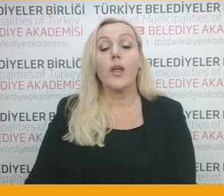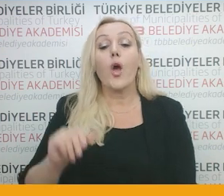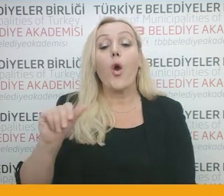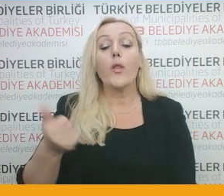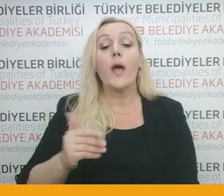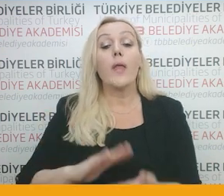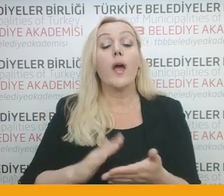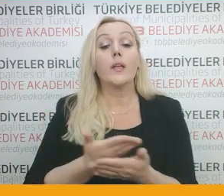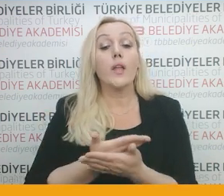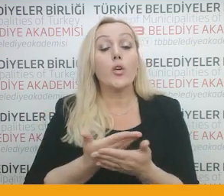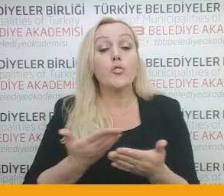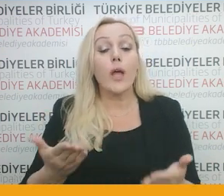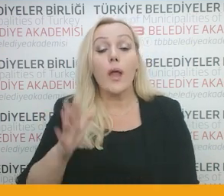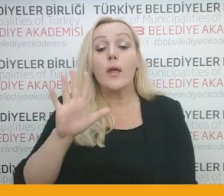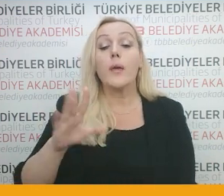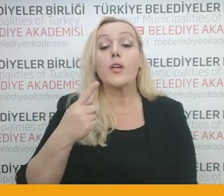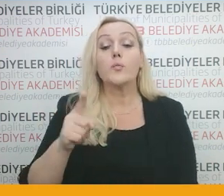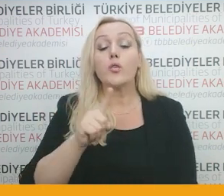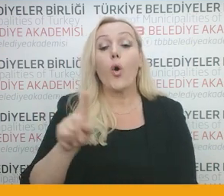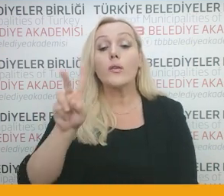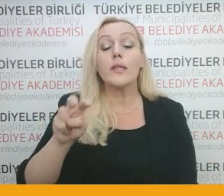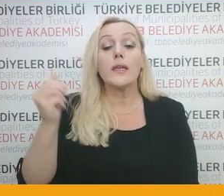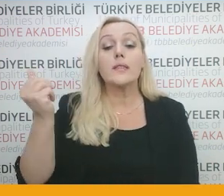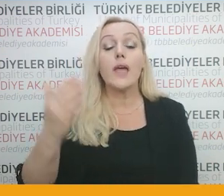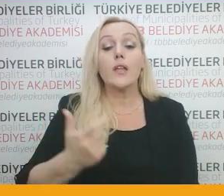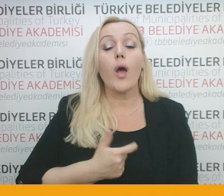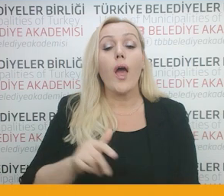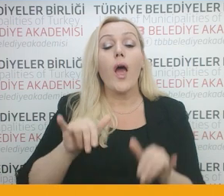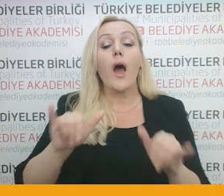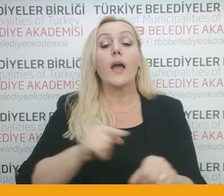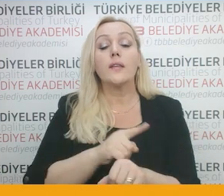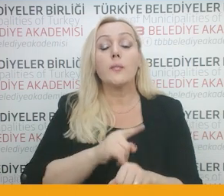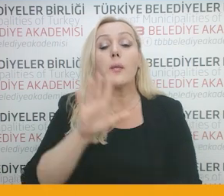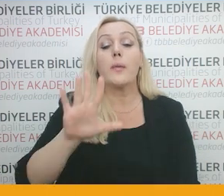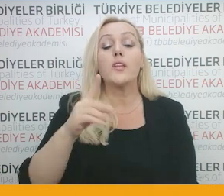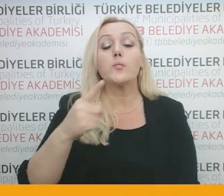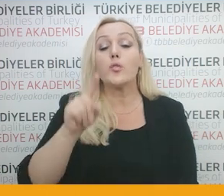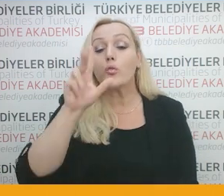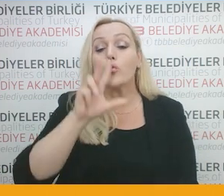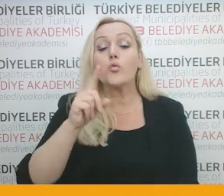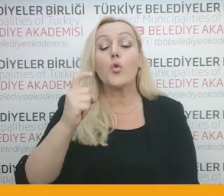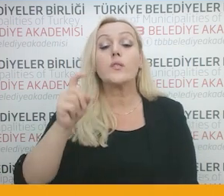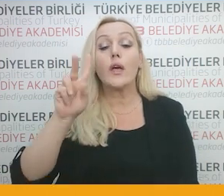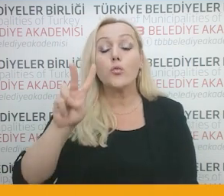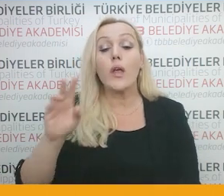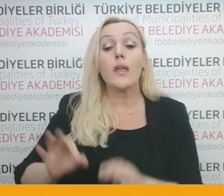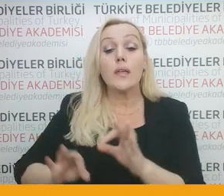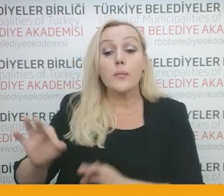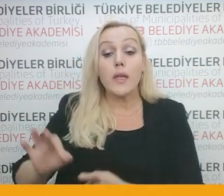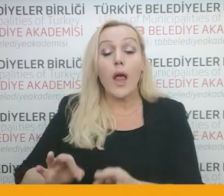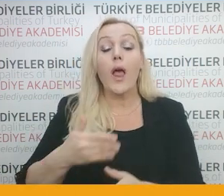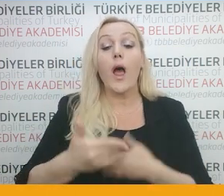Önemli arkadaşlar, 5.18 sayılı kanunda aynı zamanda 5.393'te de stratejik plan ifadesi